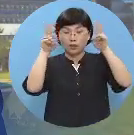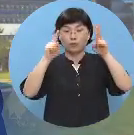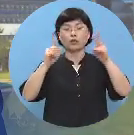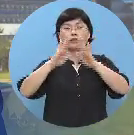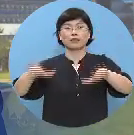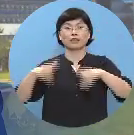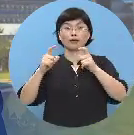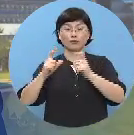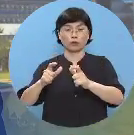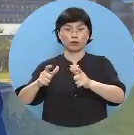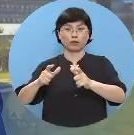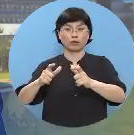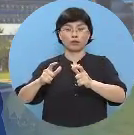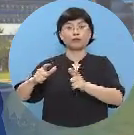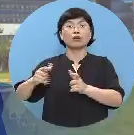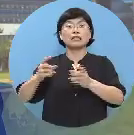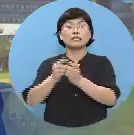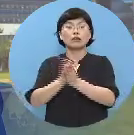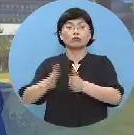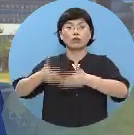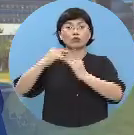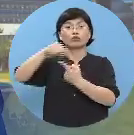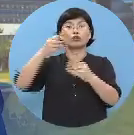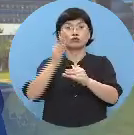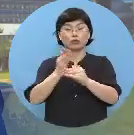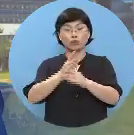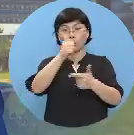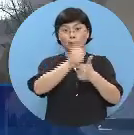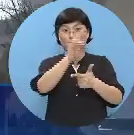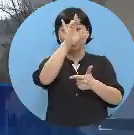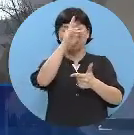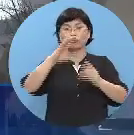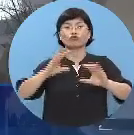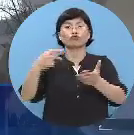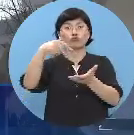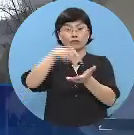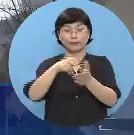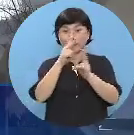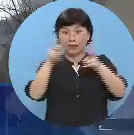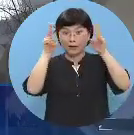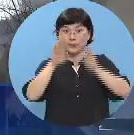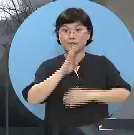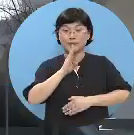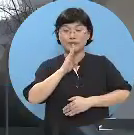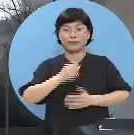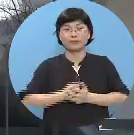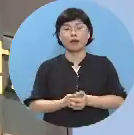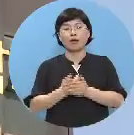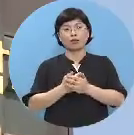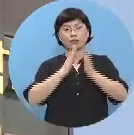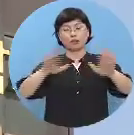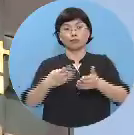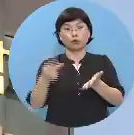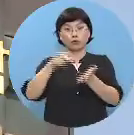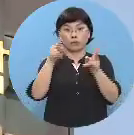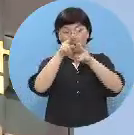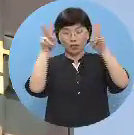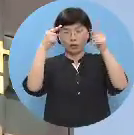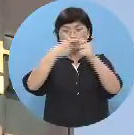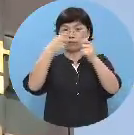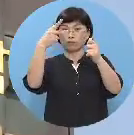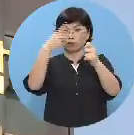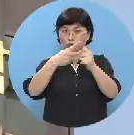전남도립대학교는 전라남도가 설립하여 운영하고 있는 호남에서 유일한 공립대학교입니다. 전남도립대학교는